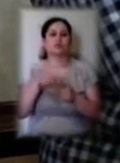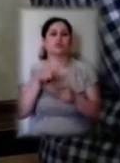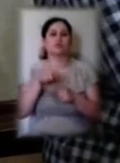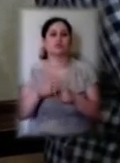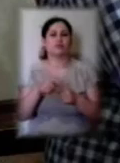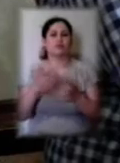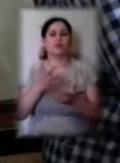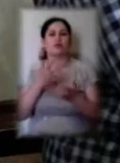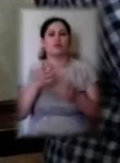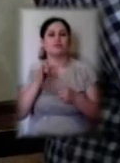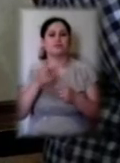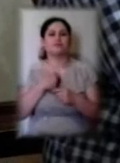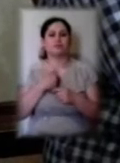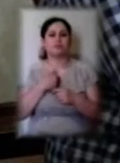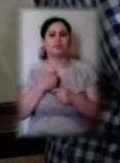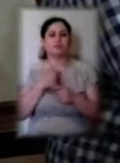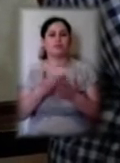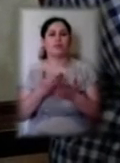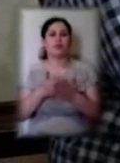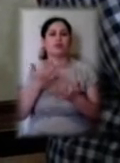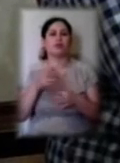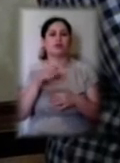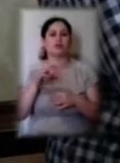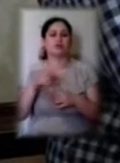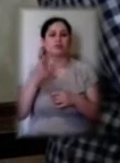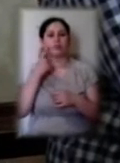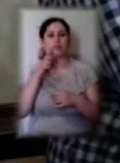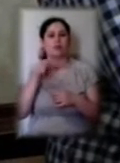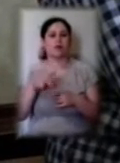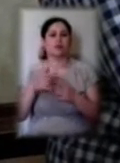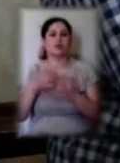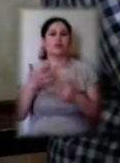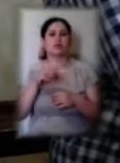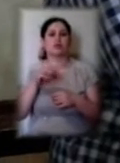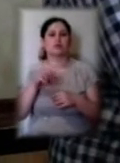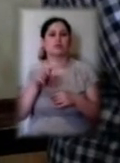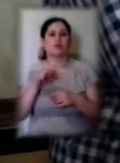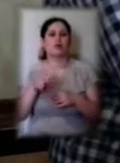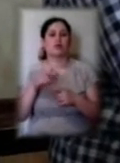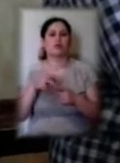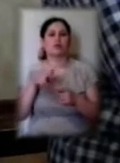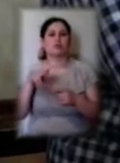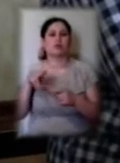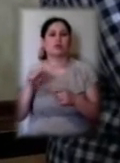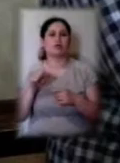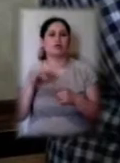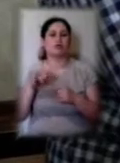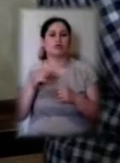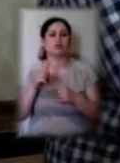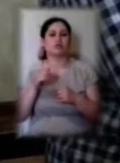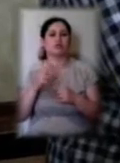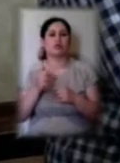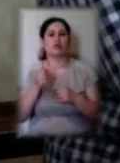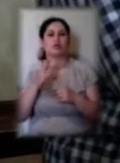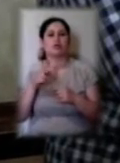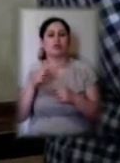і мені покаже кількість тестових балів та кількість тестових балів ДПА та за шкалою 200 балів